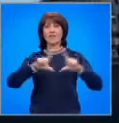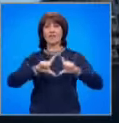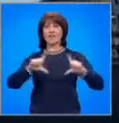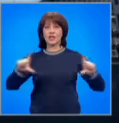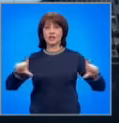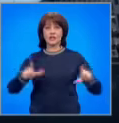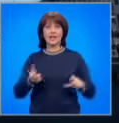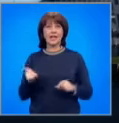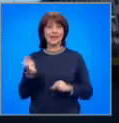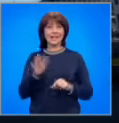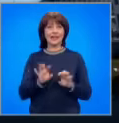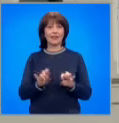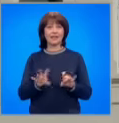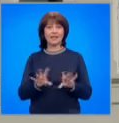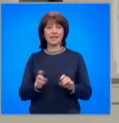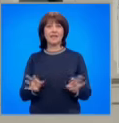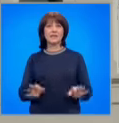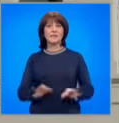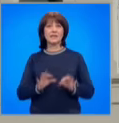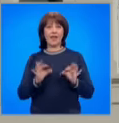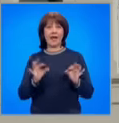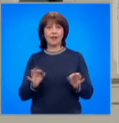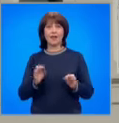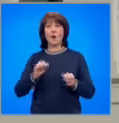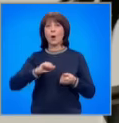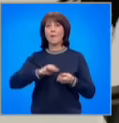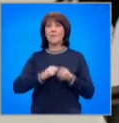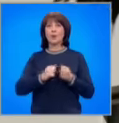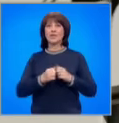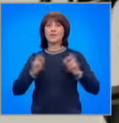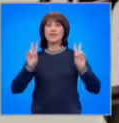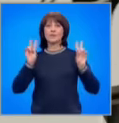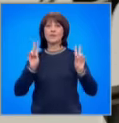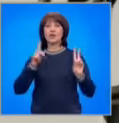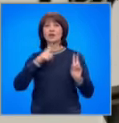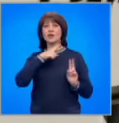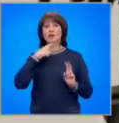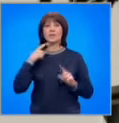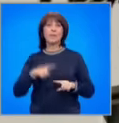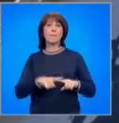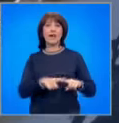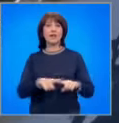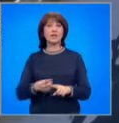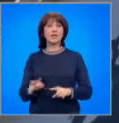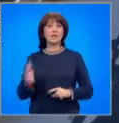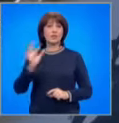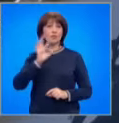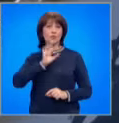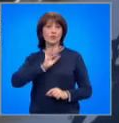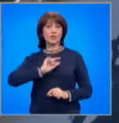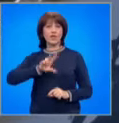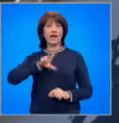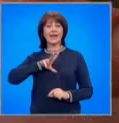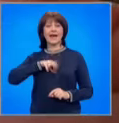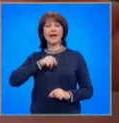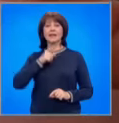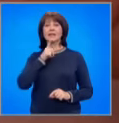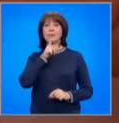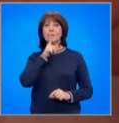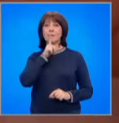И след новините, специално пред БНТ, борците за демокрация в Русия и Беларус, след като получиха Нобеловата награда за мир.